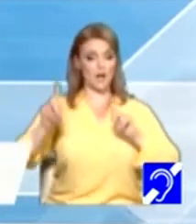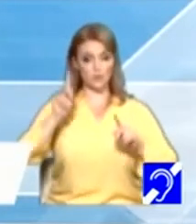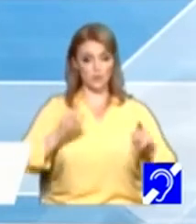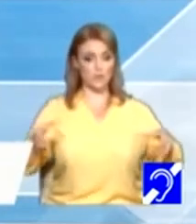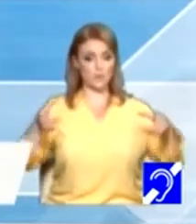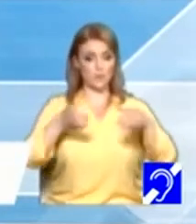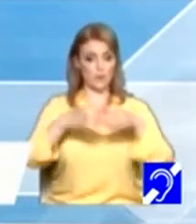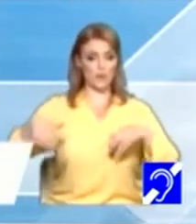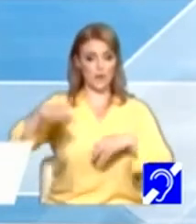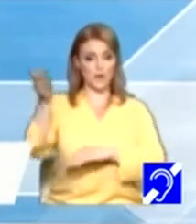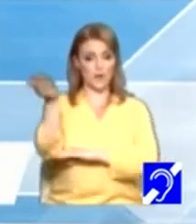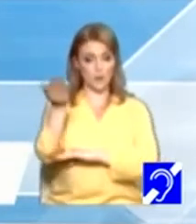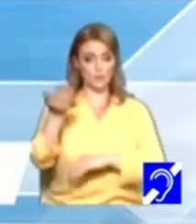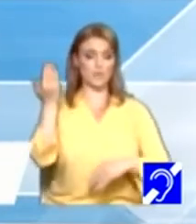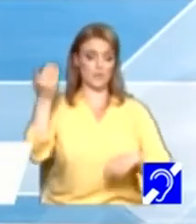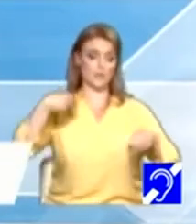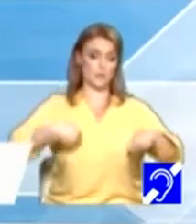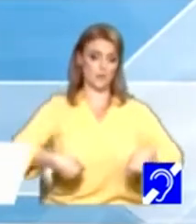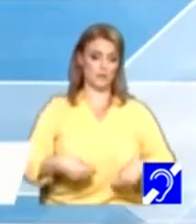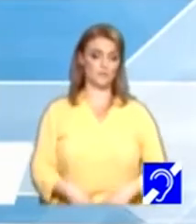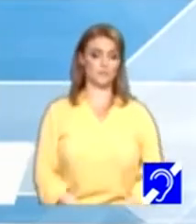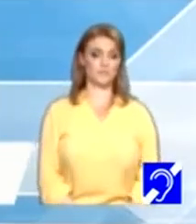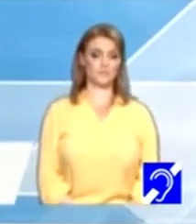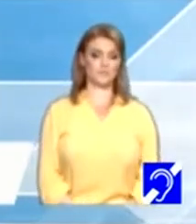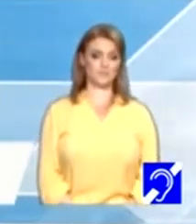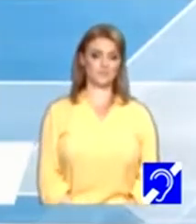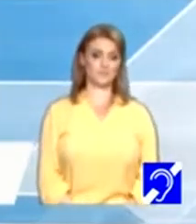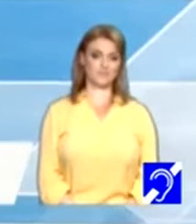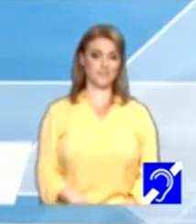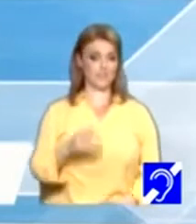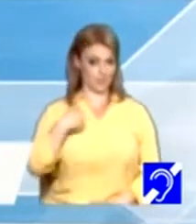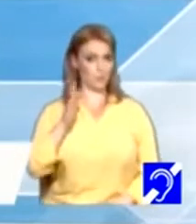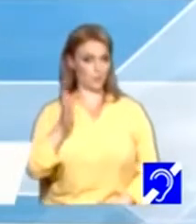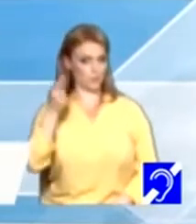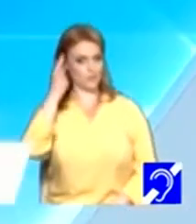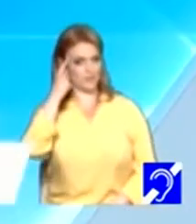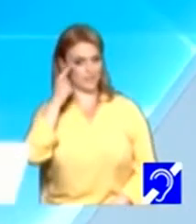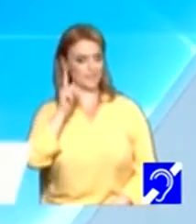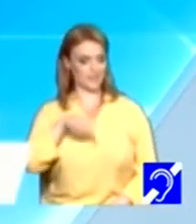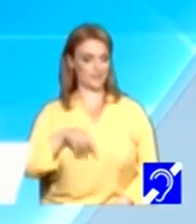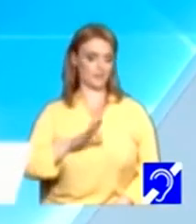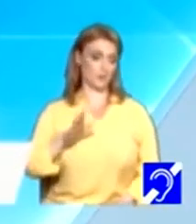Unității Teritoriale Autonome Găgăuzia. Wow! Nu, am să știu. Vedeți?